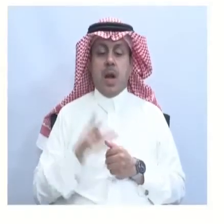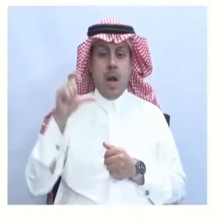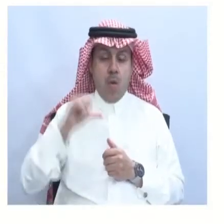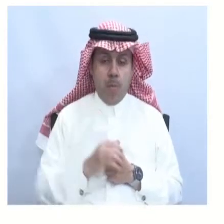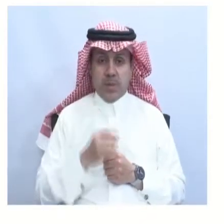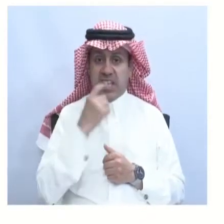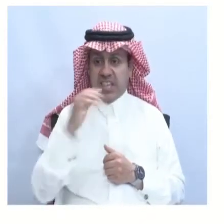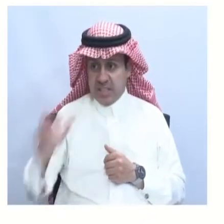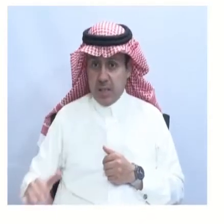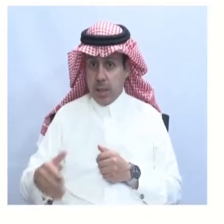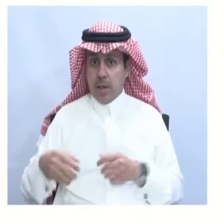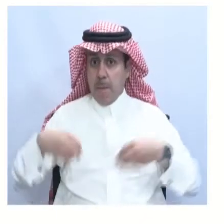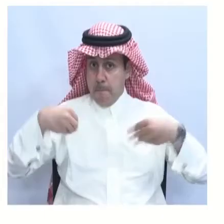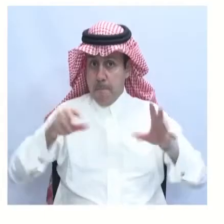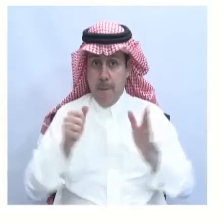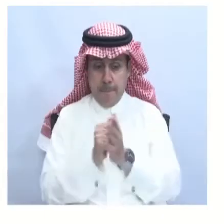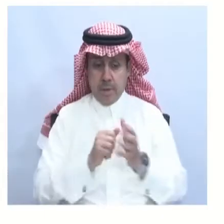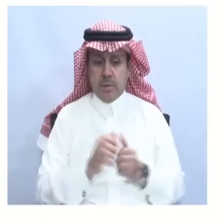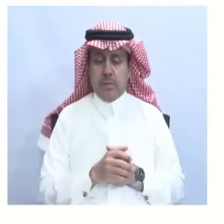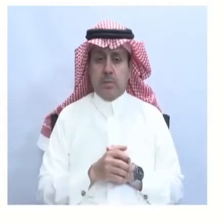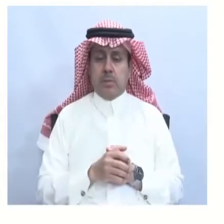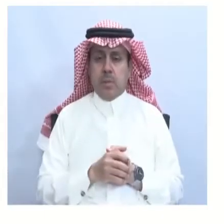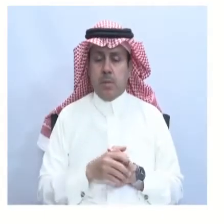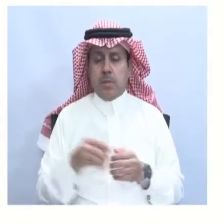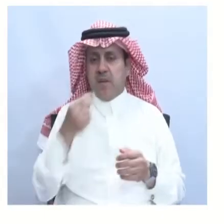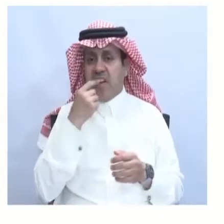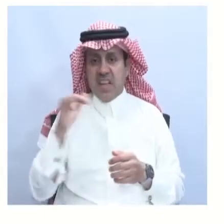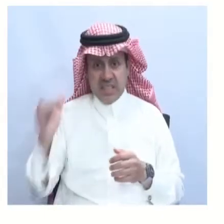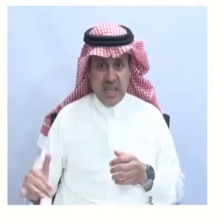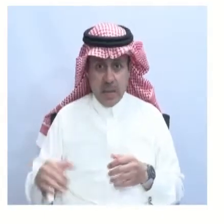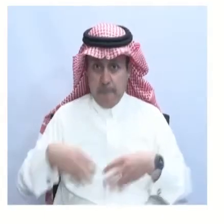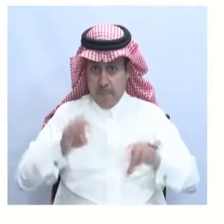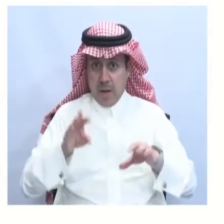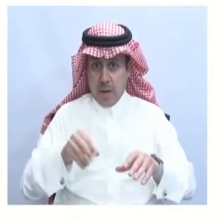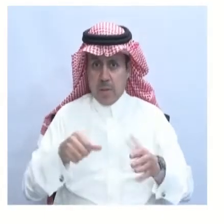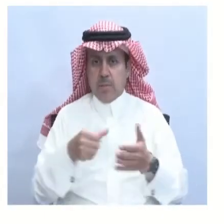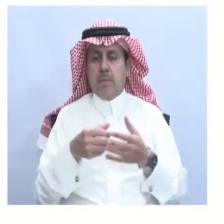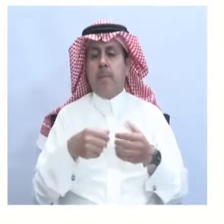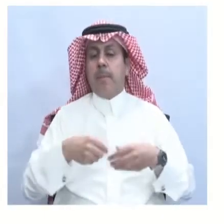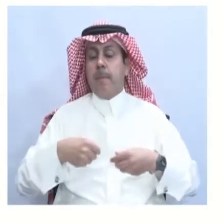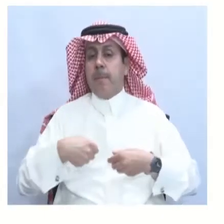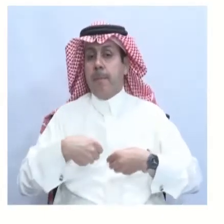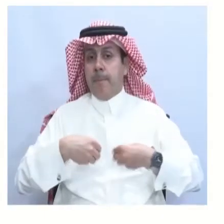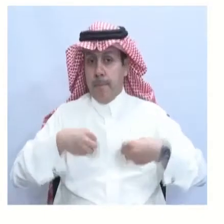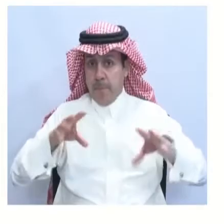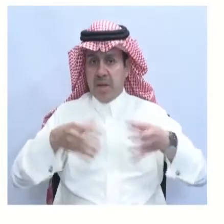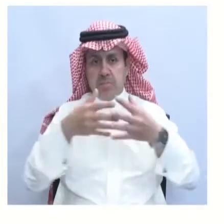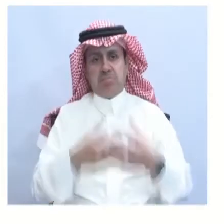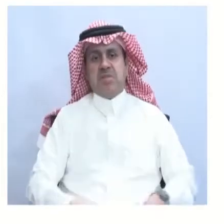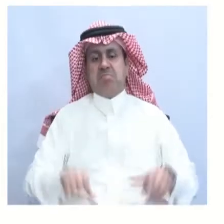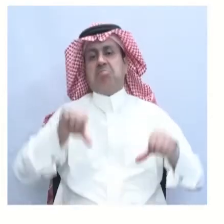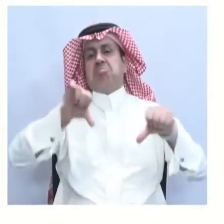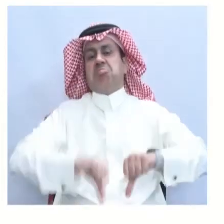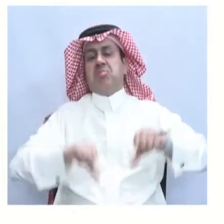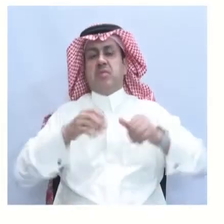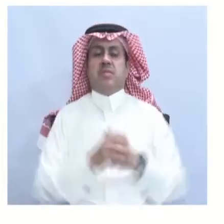باع الصغير منزله فهذا الصغير لم يبلغ فلو باع منزله فان البيع غير صحيح لماذا